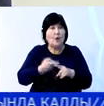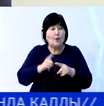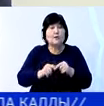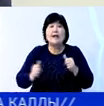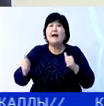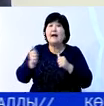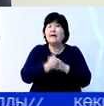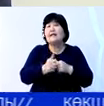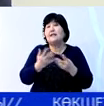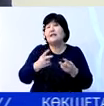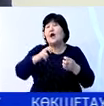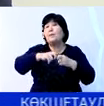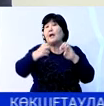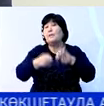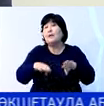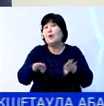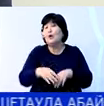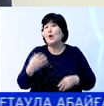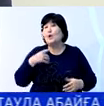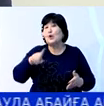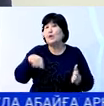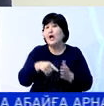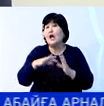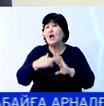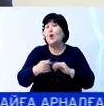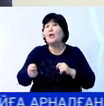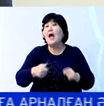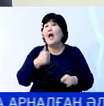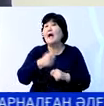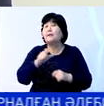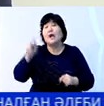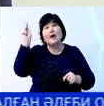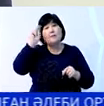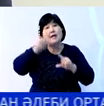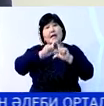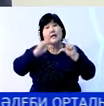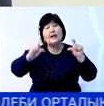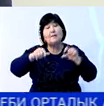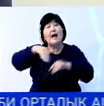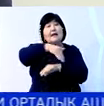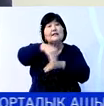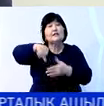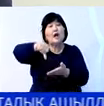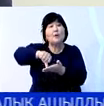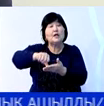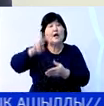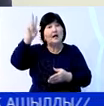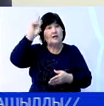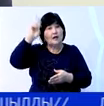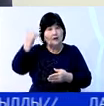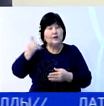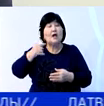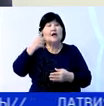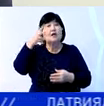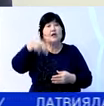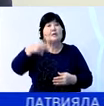кезекте проблемаға орай Қызылорда қаласы және аудан әкімдері мектеп ғимараты сыртында орналасқан әжетханаларды 2020